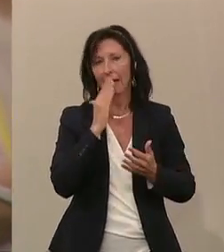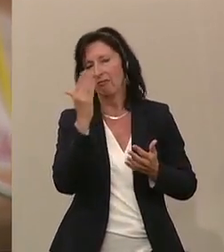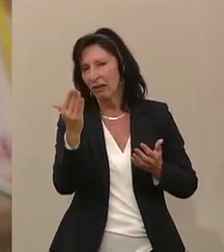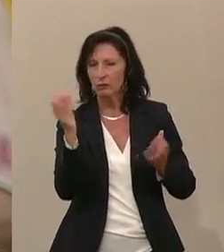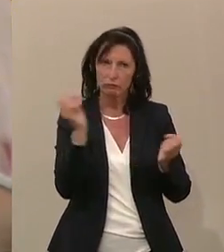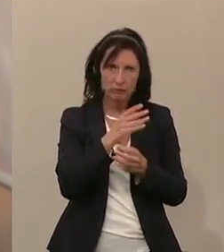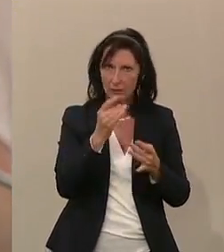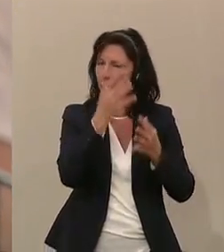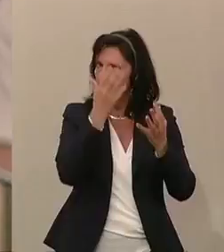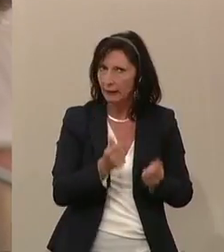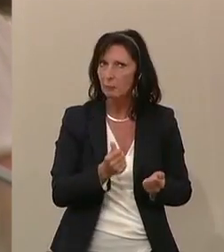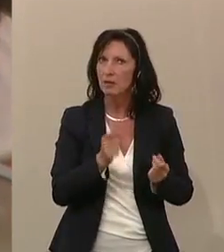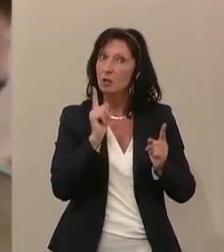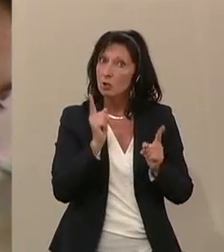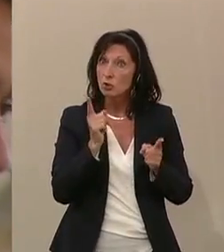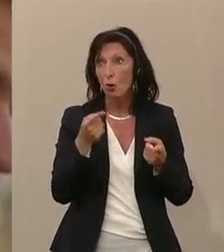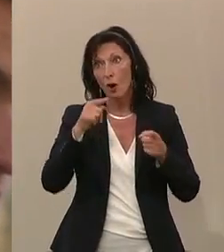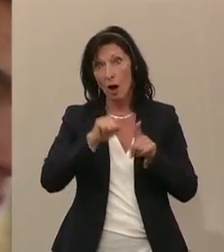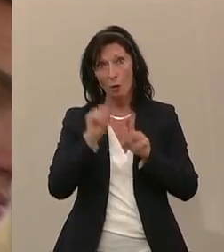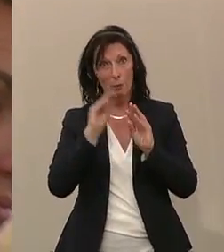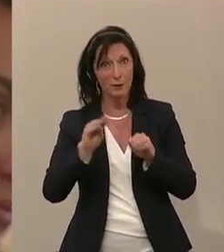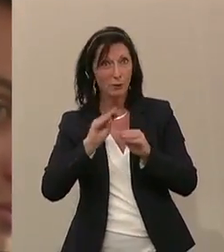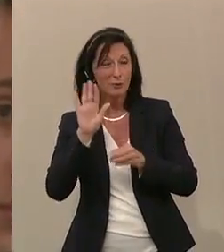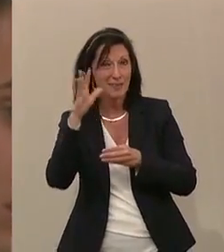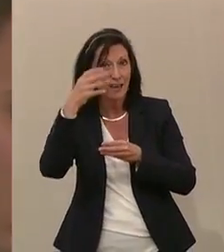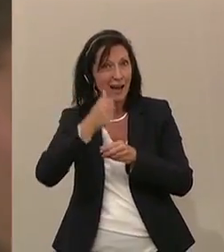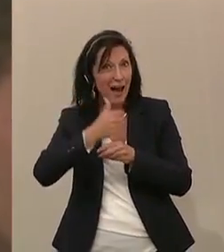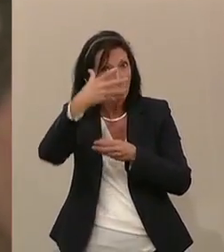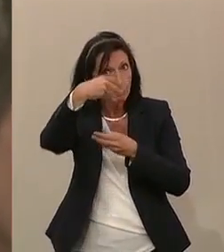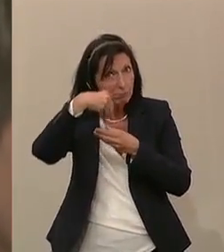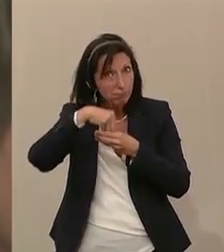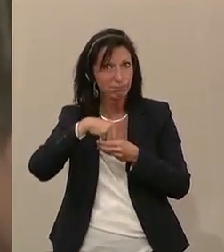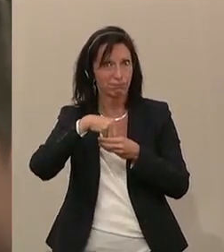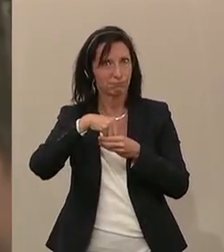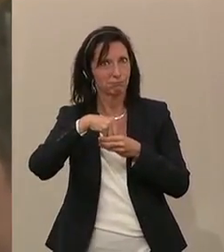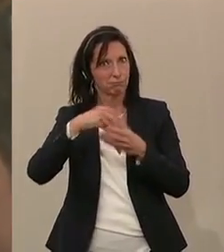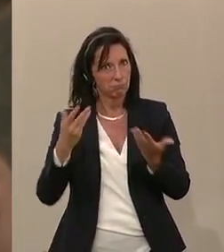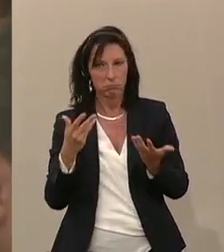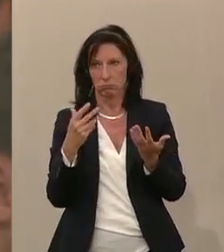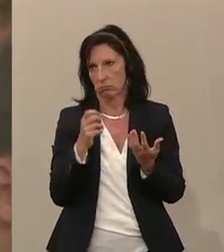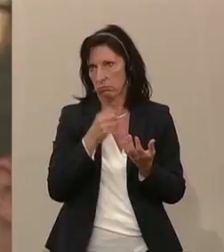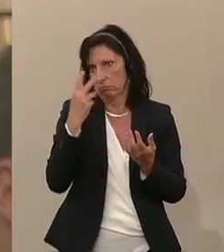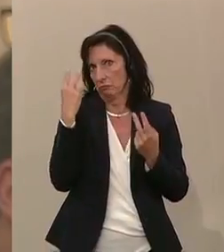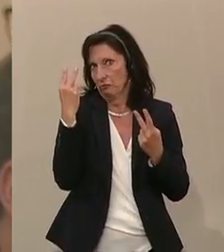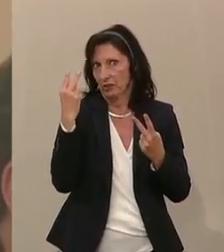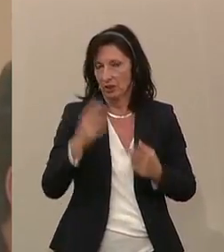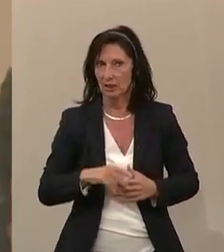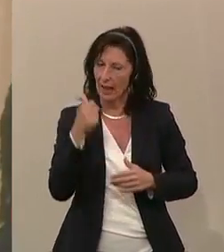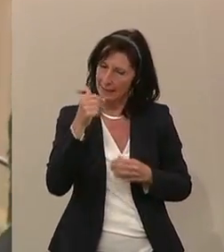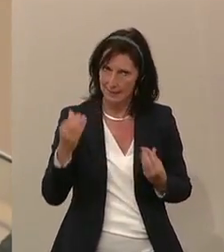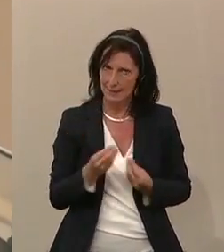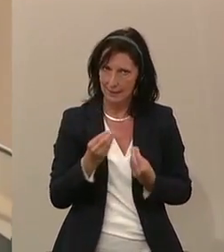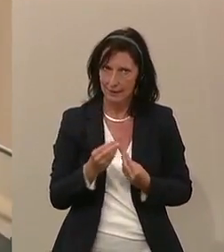Reflexion in die Arbeit der Pädagoginnen und Pädagogen entsprechend einfließen lassen. Das ist natürlich ganz wichtig, das ist das